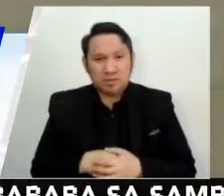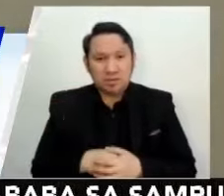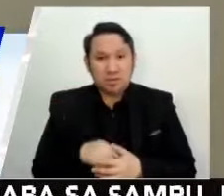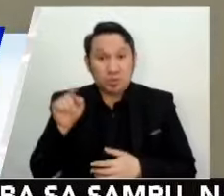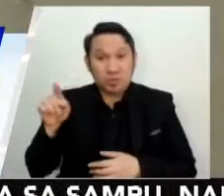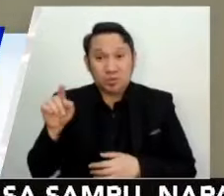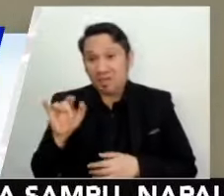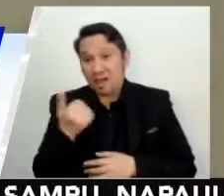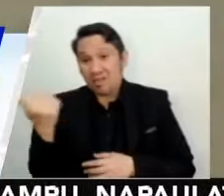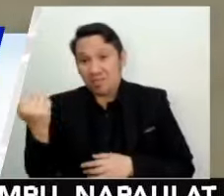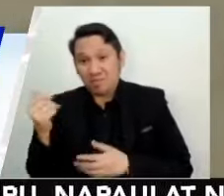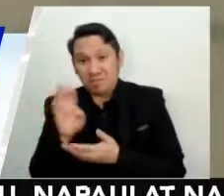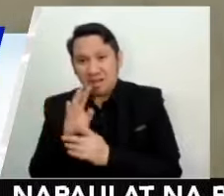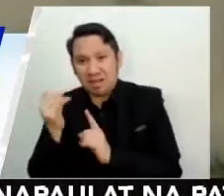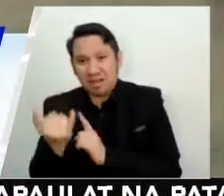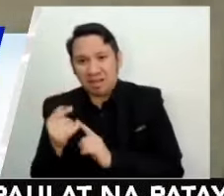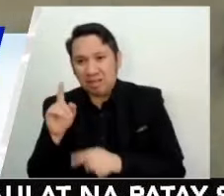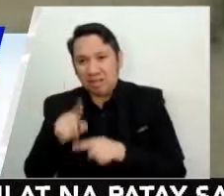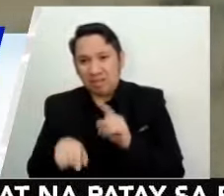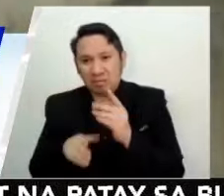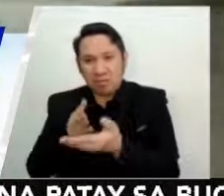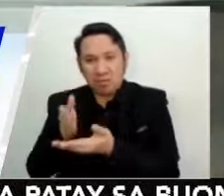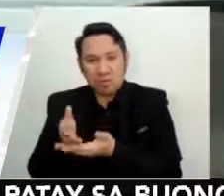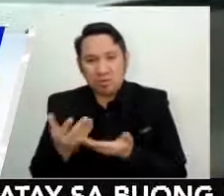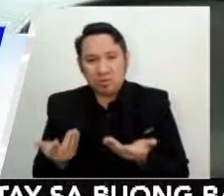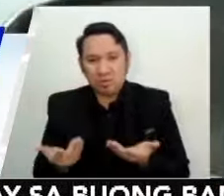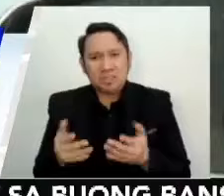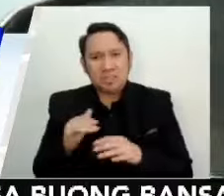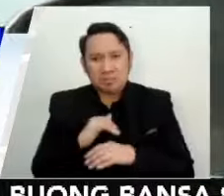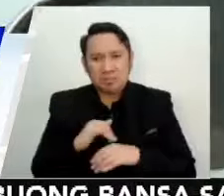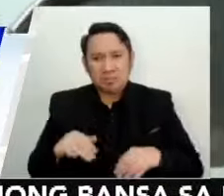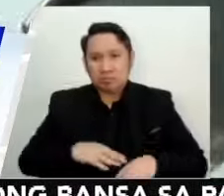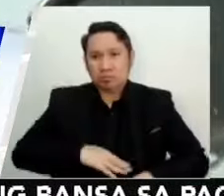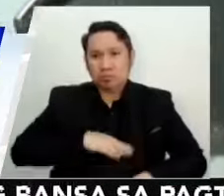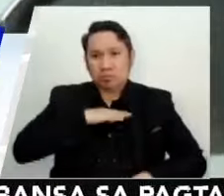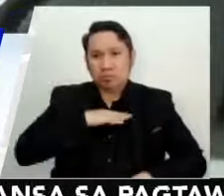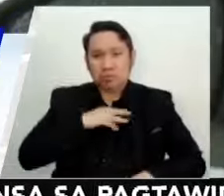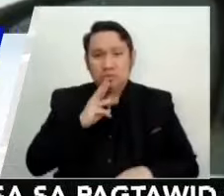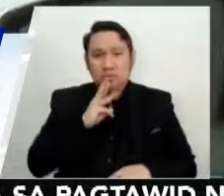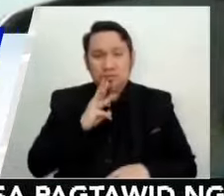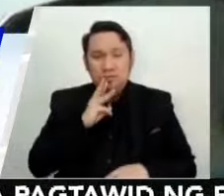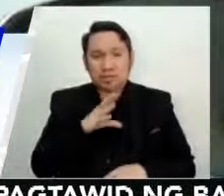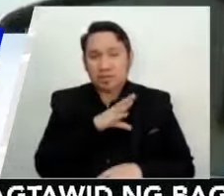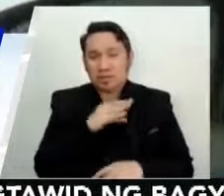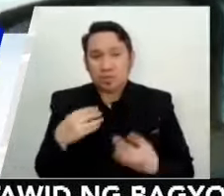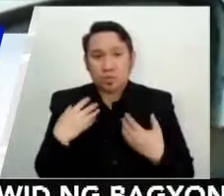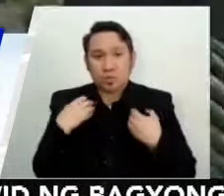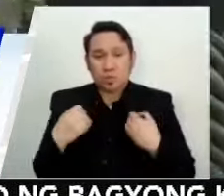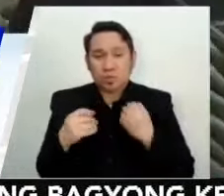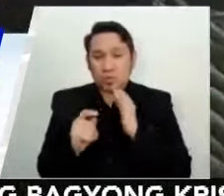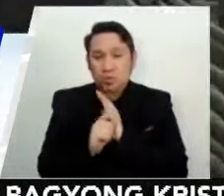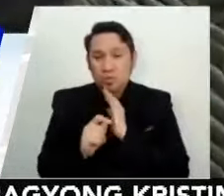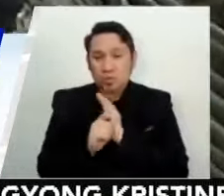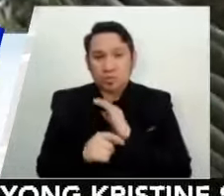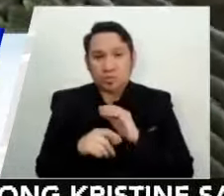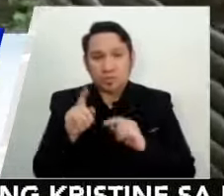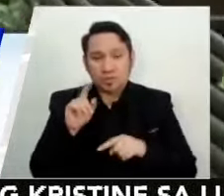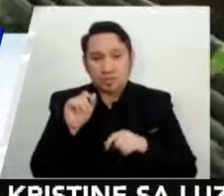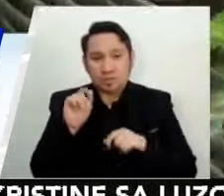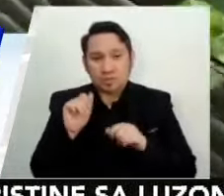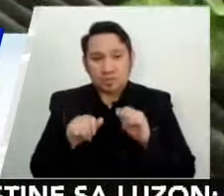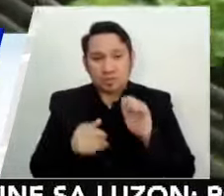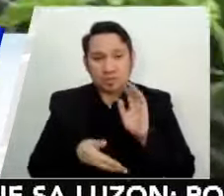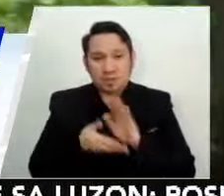kalsada kasi patungo rito, abot bewang na ang baha at tanging malaking truck na lang daw ang nakakadaan. Kaya naman agad